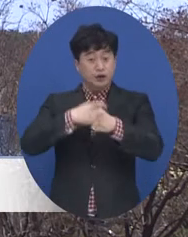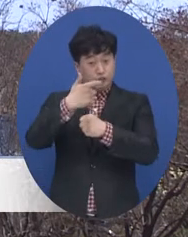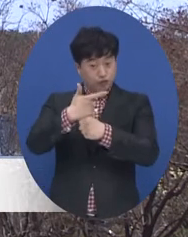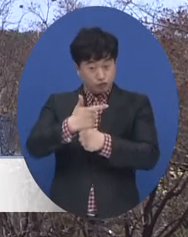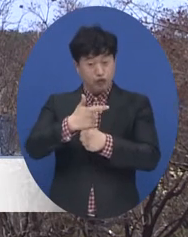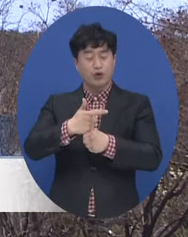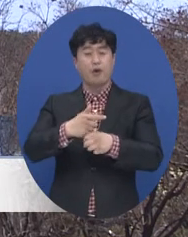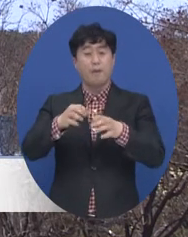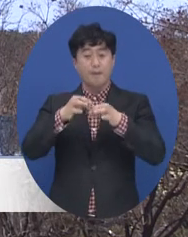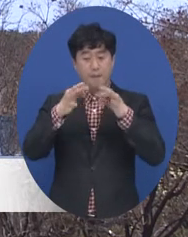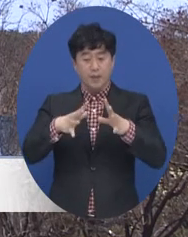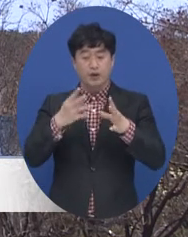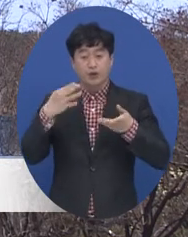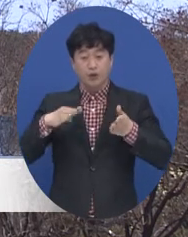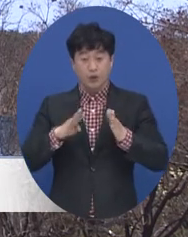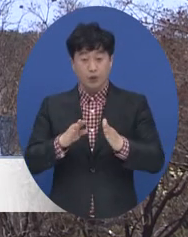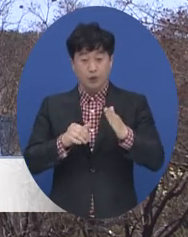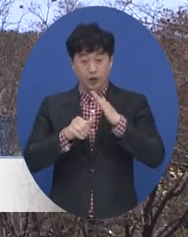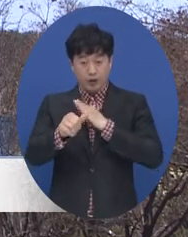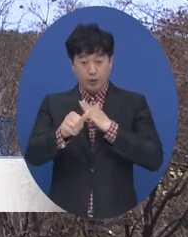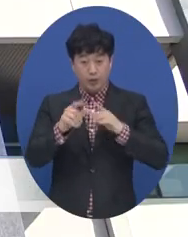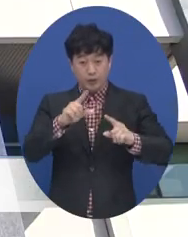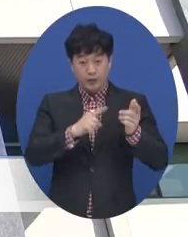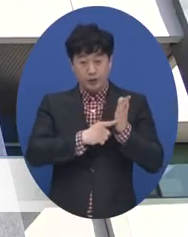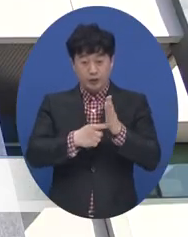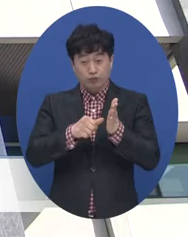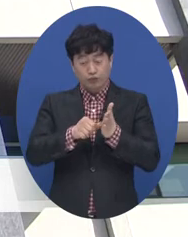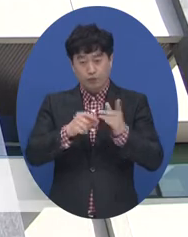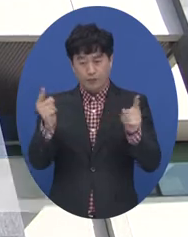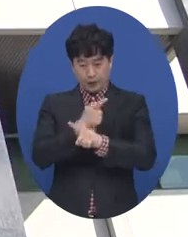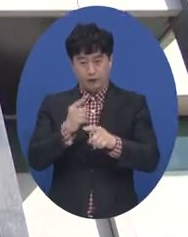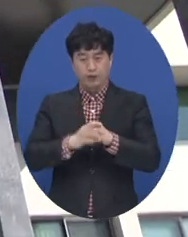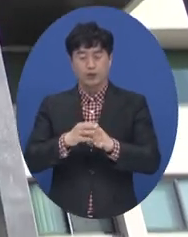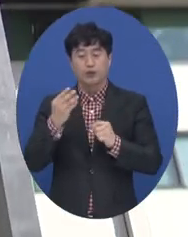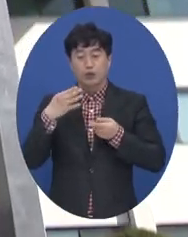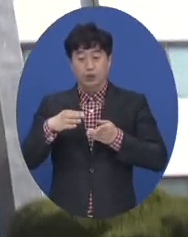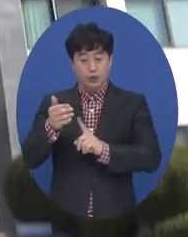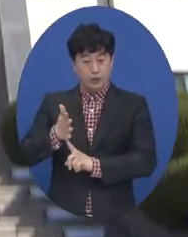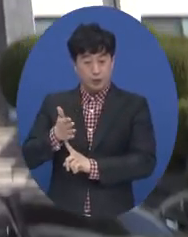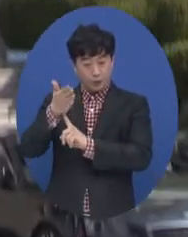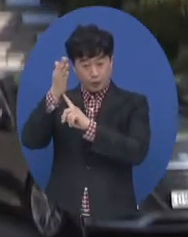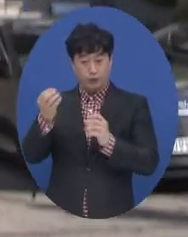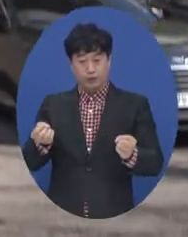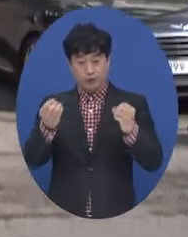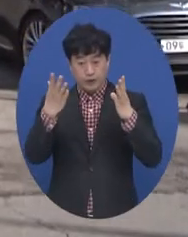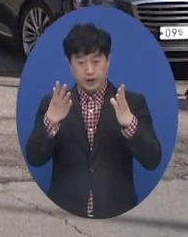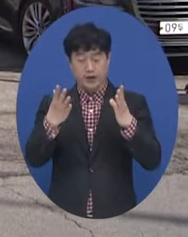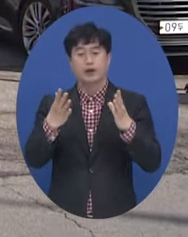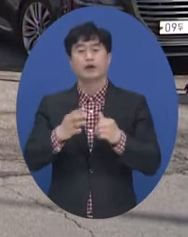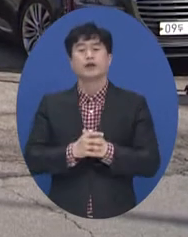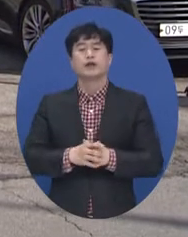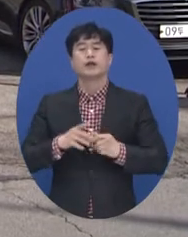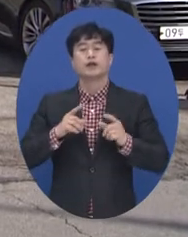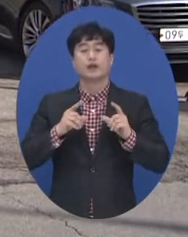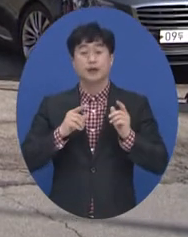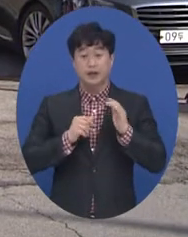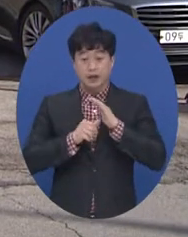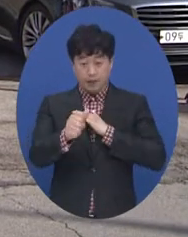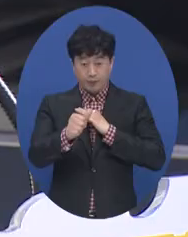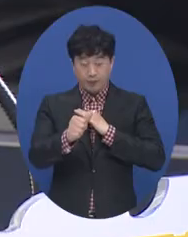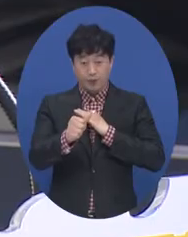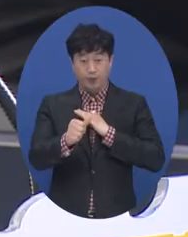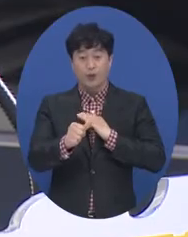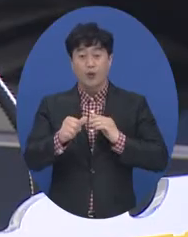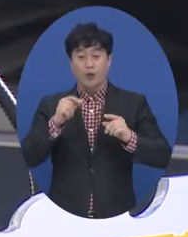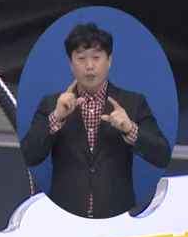16년 만에 경기도를 대표할 상징물이 바뀐 것. 경기도는 도기 개항식을 통해 새로운 대표 상징물